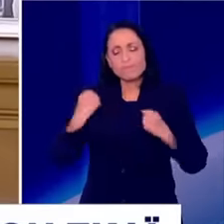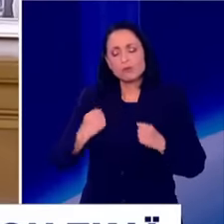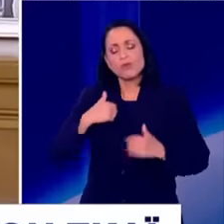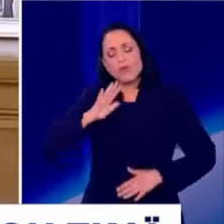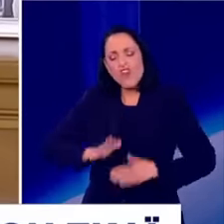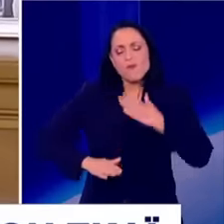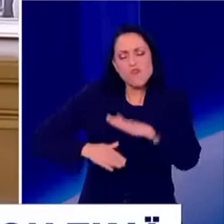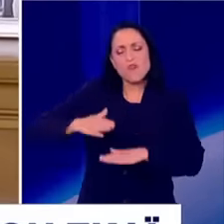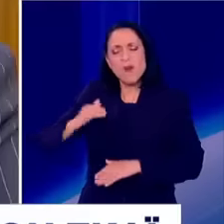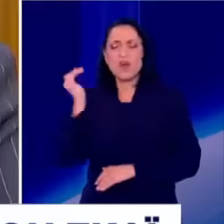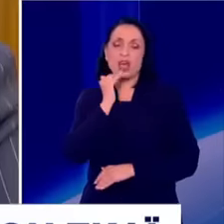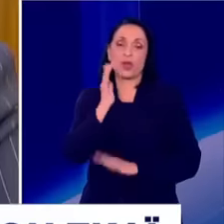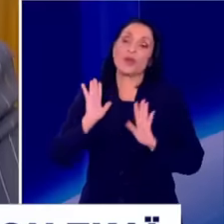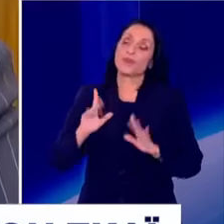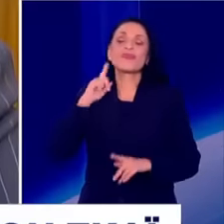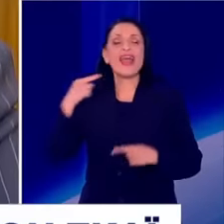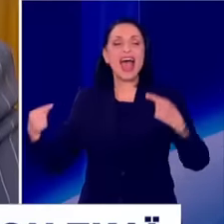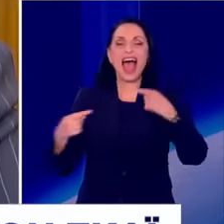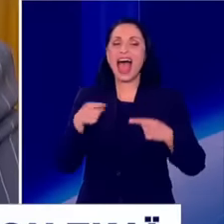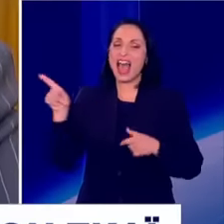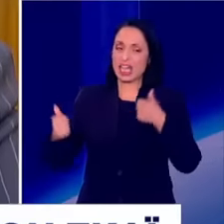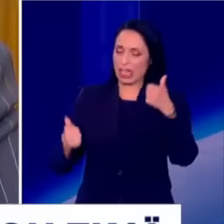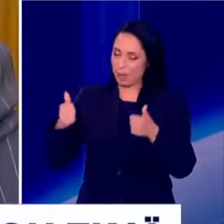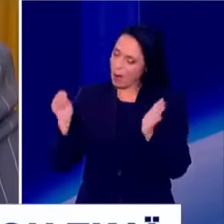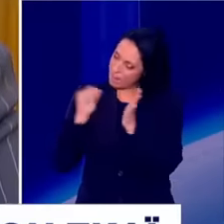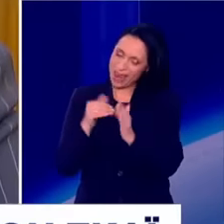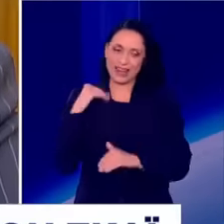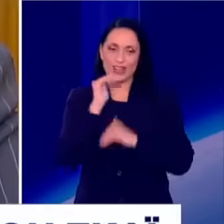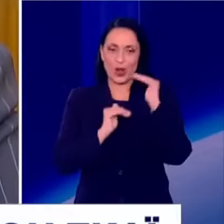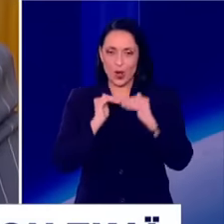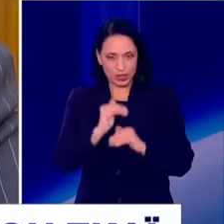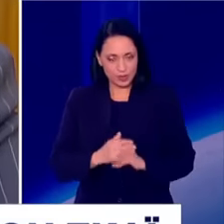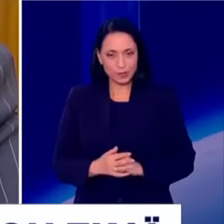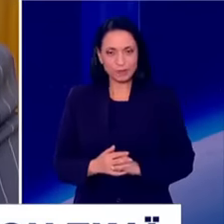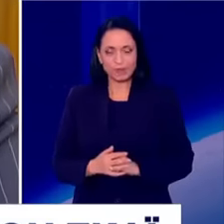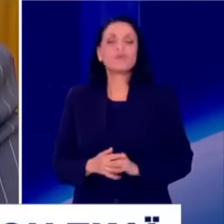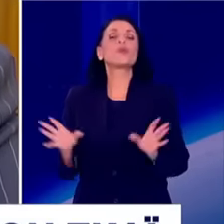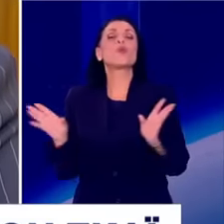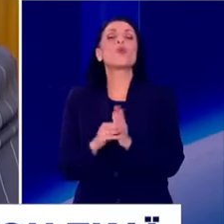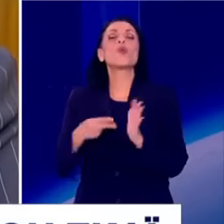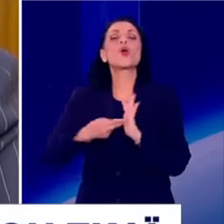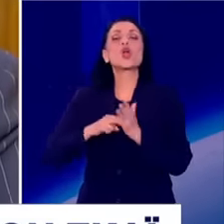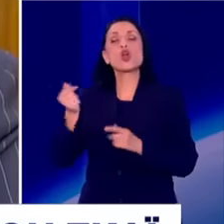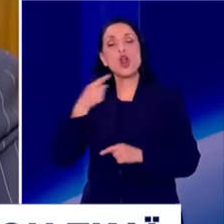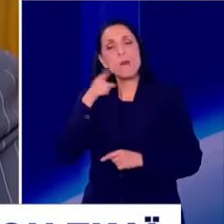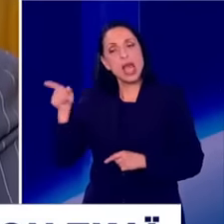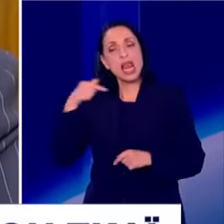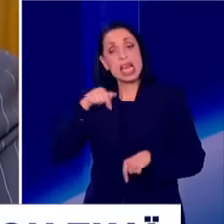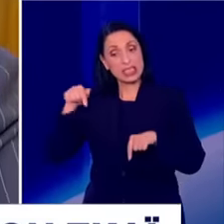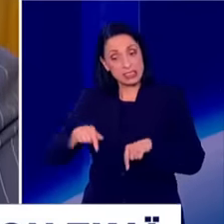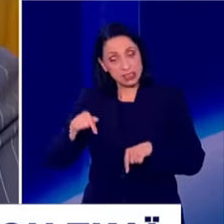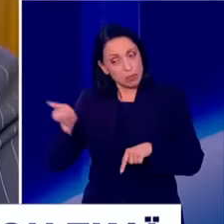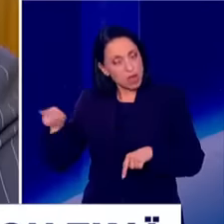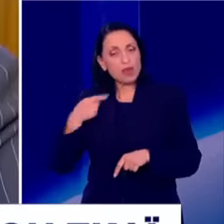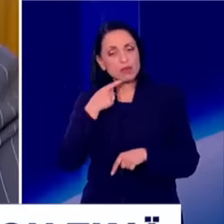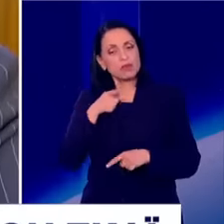κάνω. Πολιτικοί σας αντίπαλοι όμως, τους οποίους θα επιστρέψω παρότι με ξαναπάτε στην οικονομία, υποστηρίζουν ότι αυτοί μπορούν να το κάνουν καλύτερα από εσάς